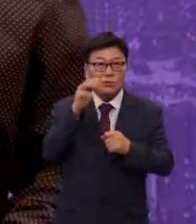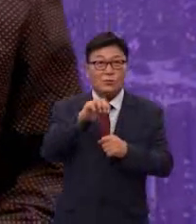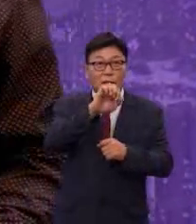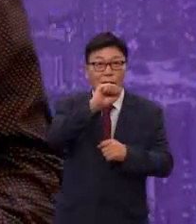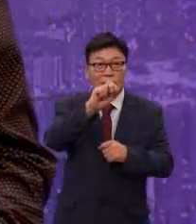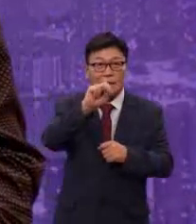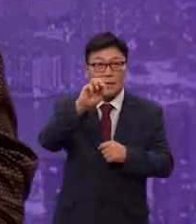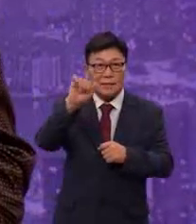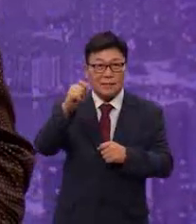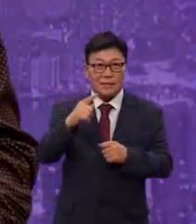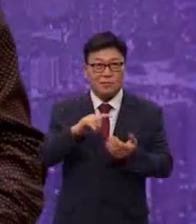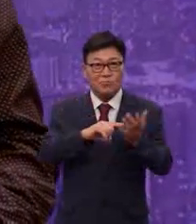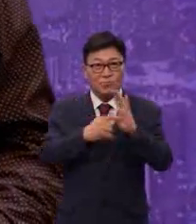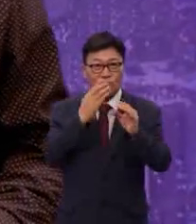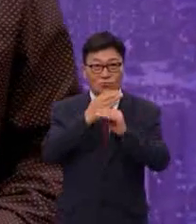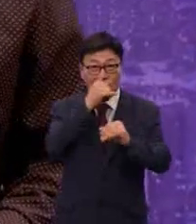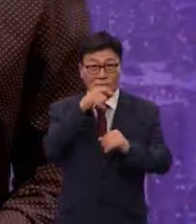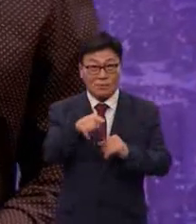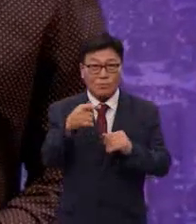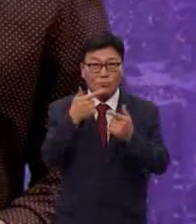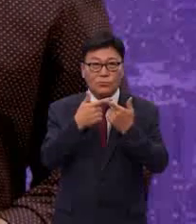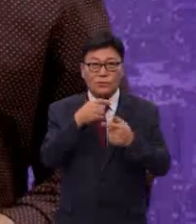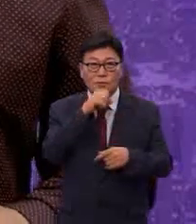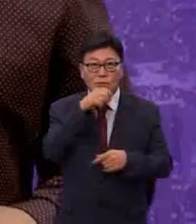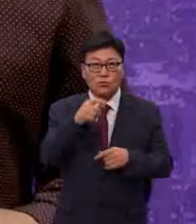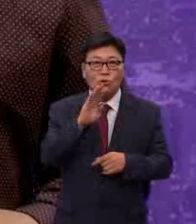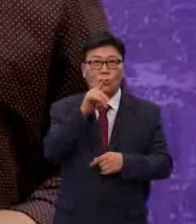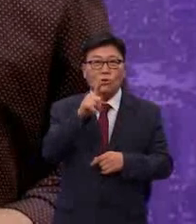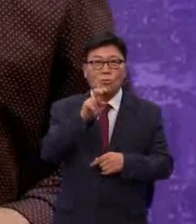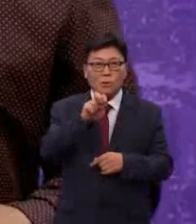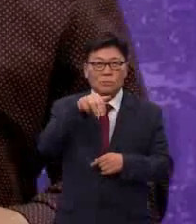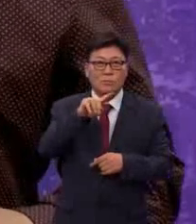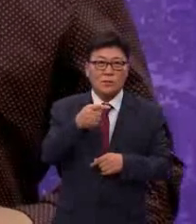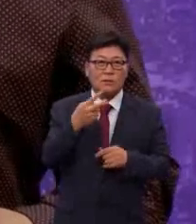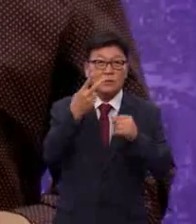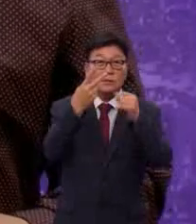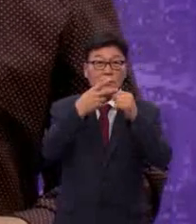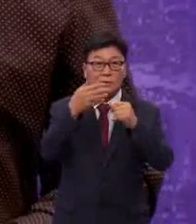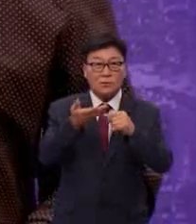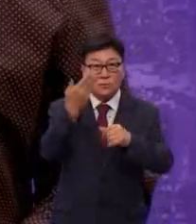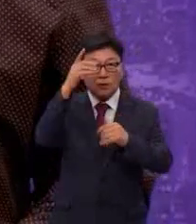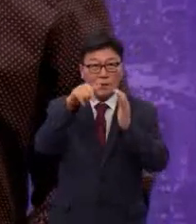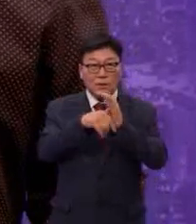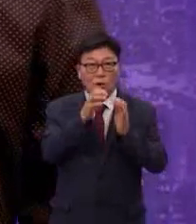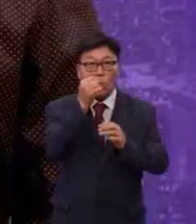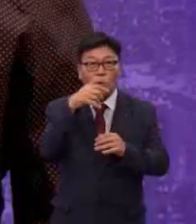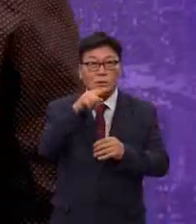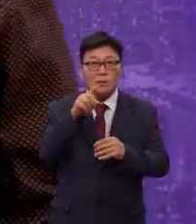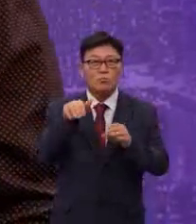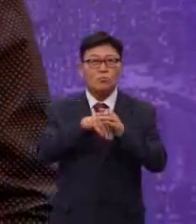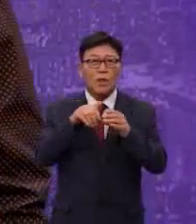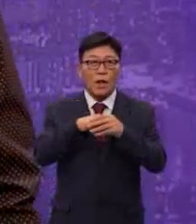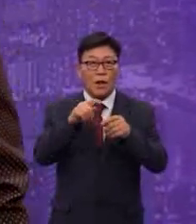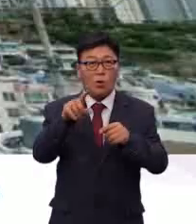한창 부각되는 곳입니다. 바로 부산진구 범천 이동에 위치한 호천 문화플랫폼 거점시설에서 바라본 부산